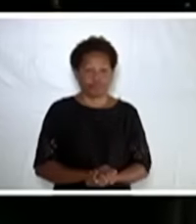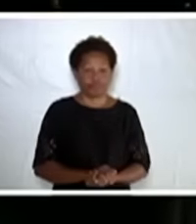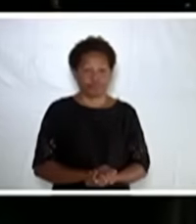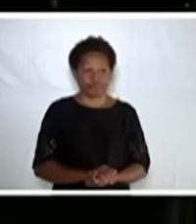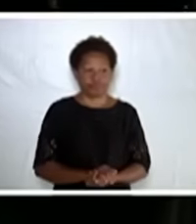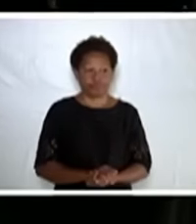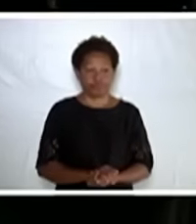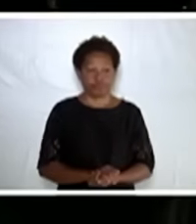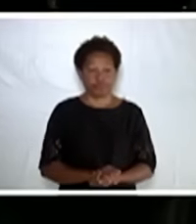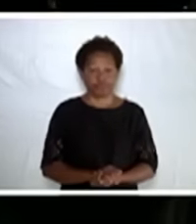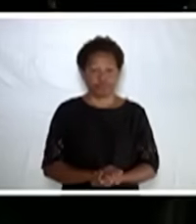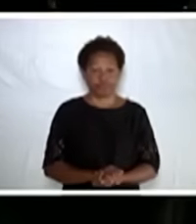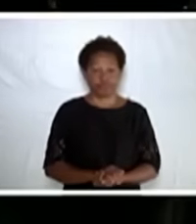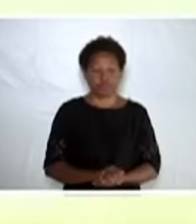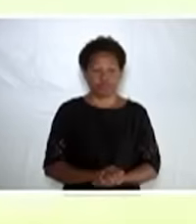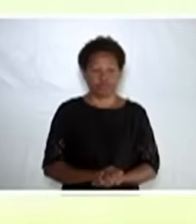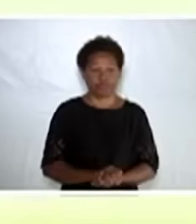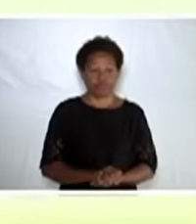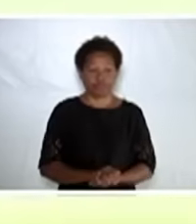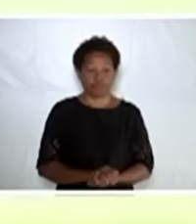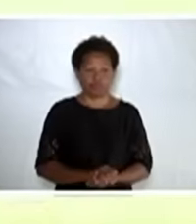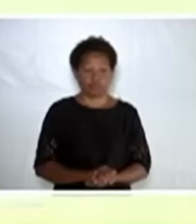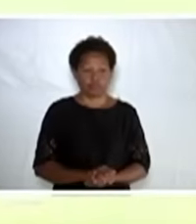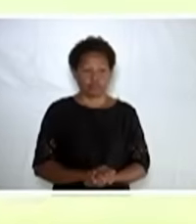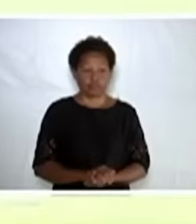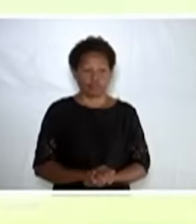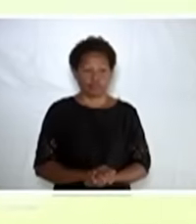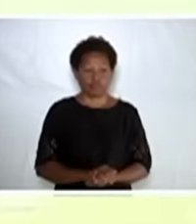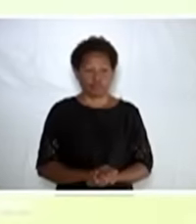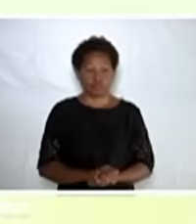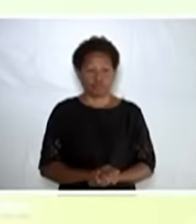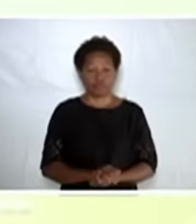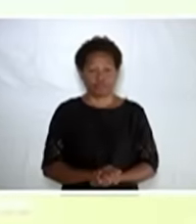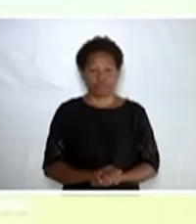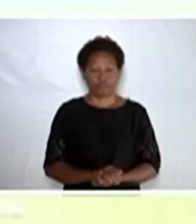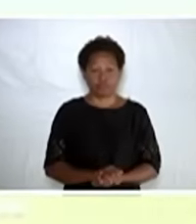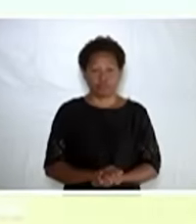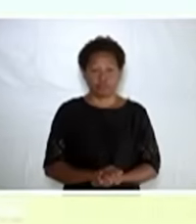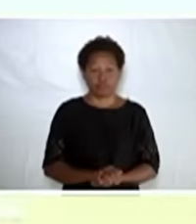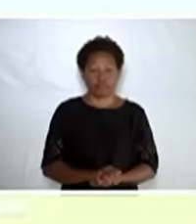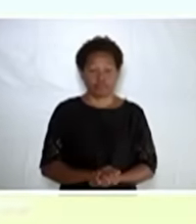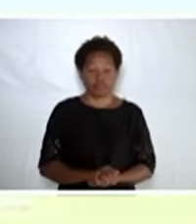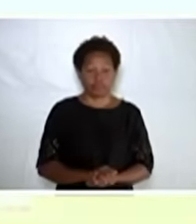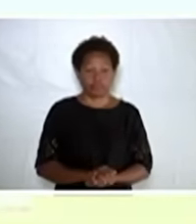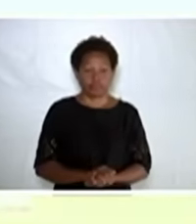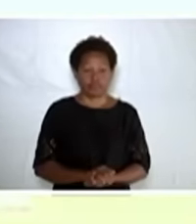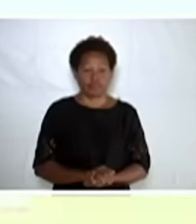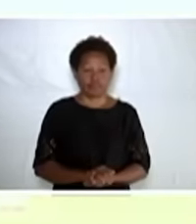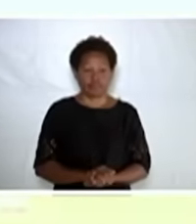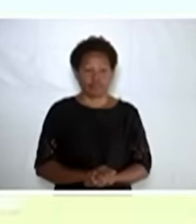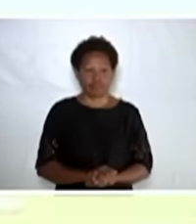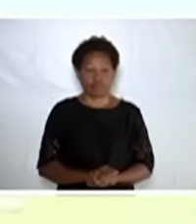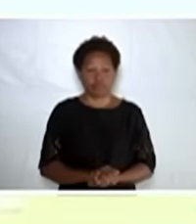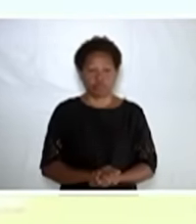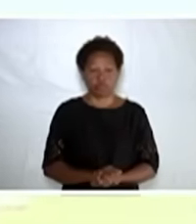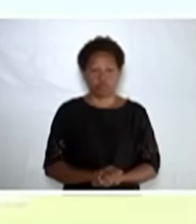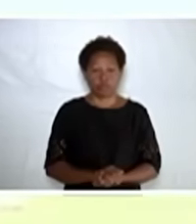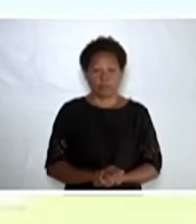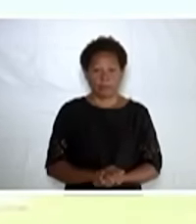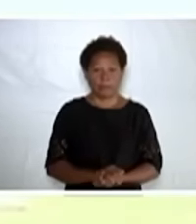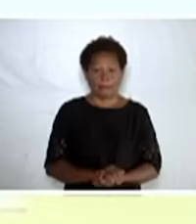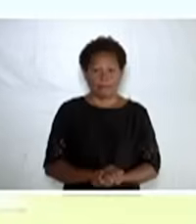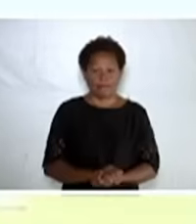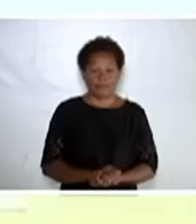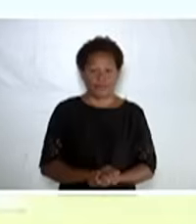एक पुरानी परंपरा है जबकि खुशी का इजहार किया जा रहा है और आप देख रहे हैं, एंजॉय कर रहे हैं। वैसे